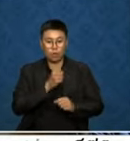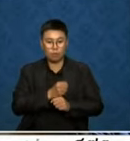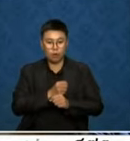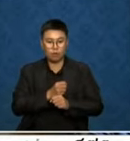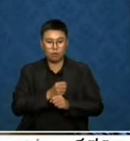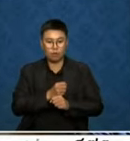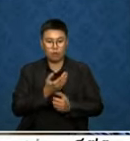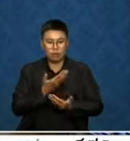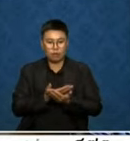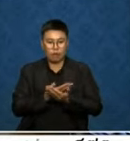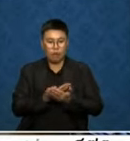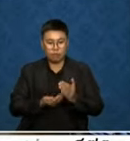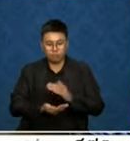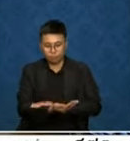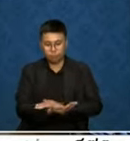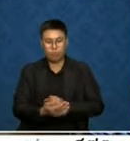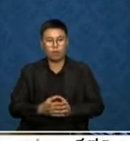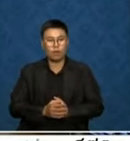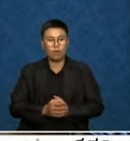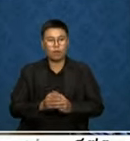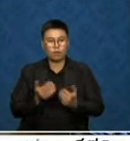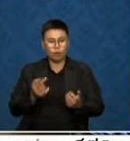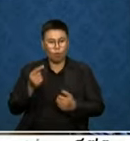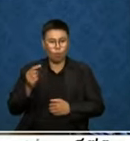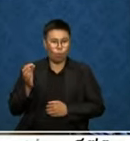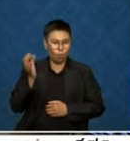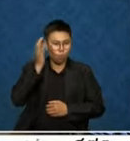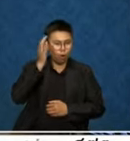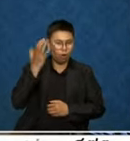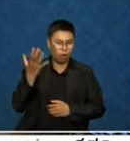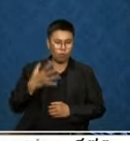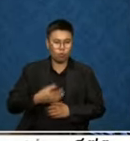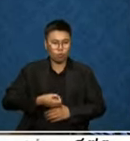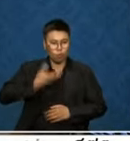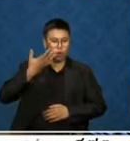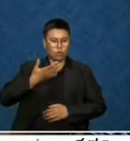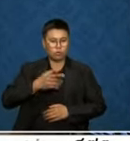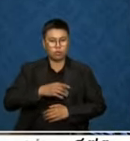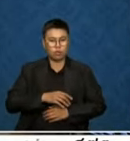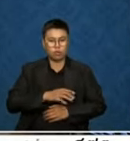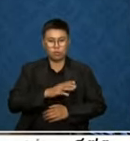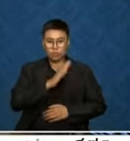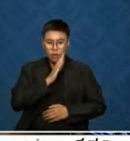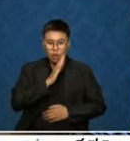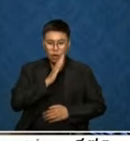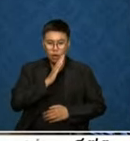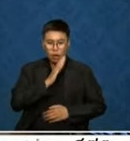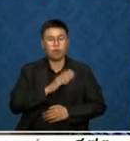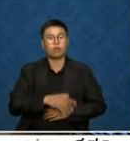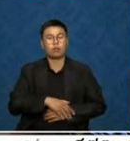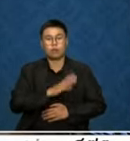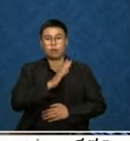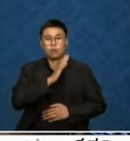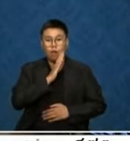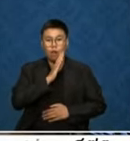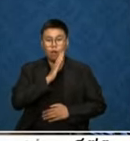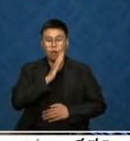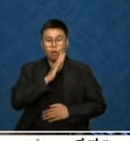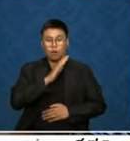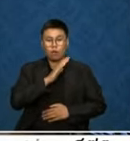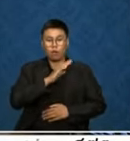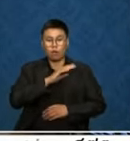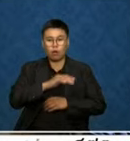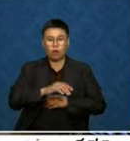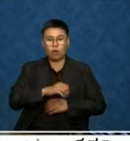ผลประโยชน์ฟังแล้วก็น่าตกใจนะครับผมใช้คำว่าท่านะครับ ถ้าหากว่า16บ